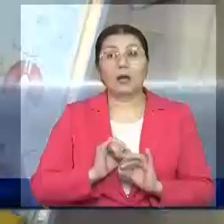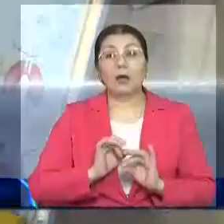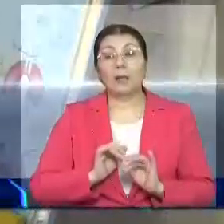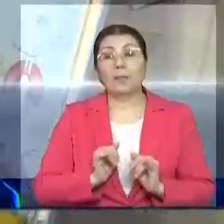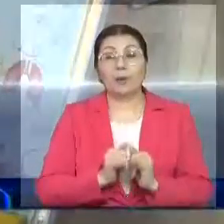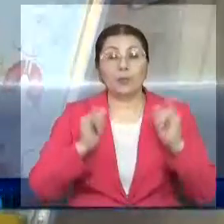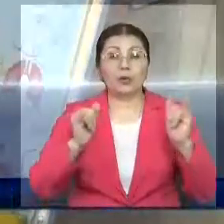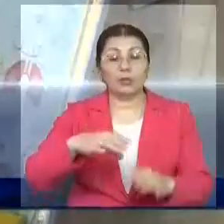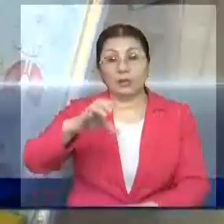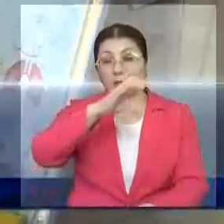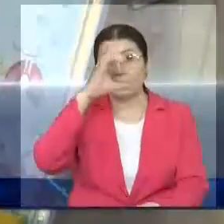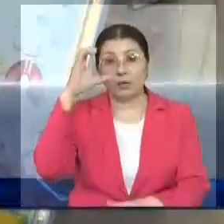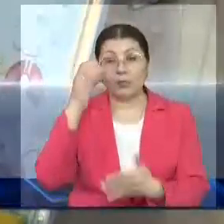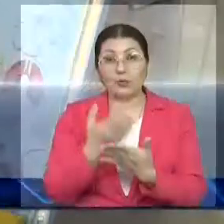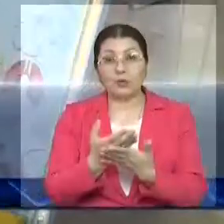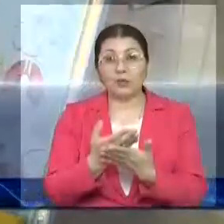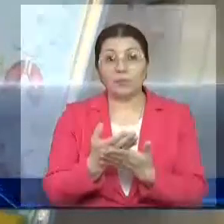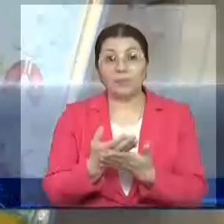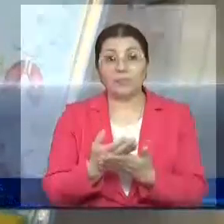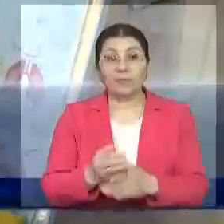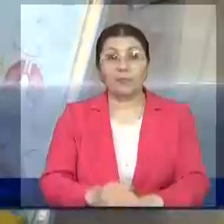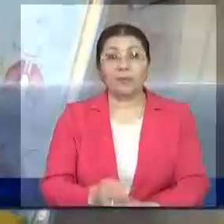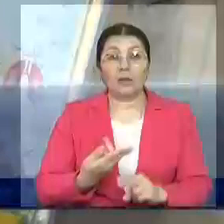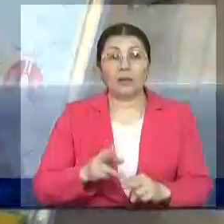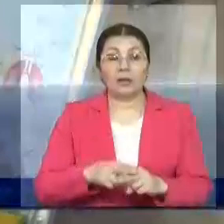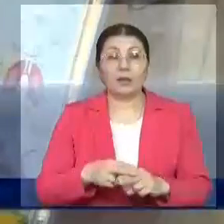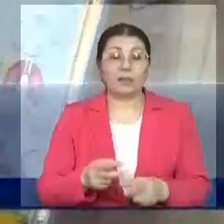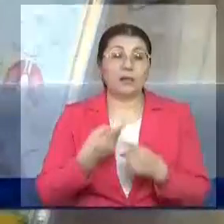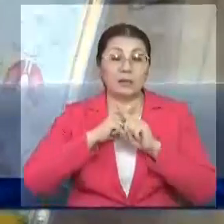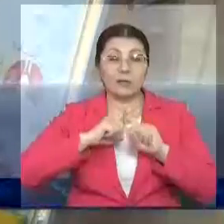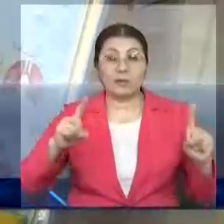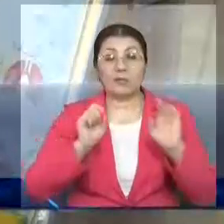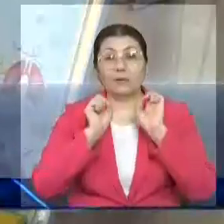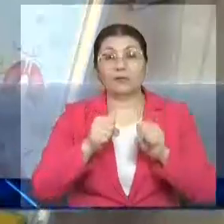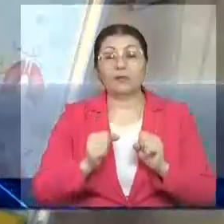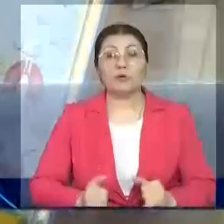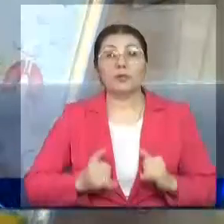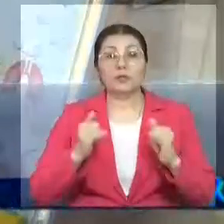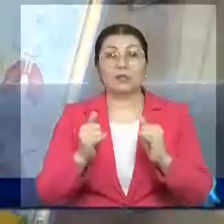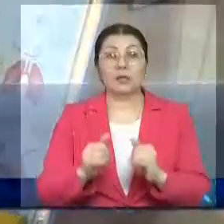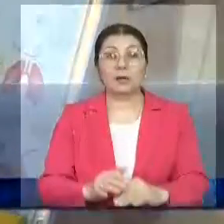И, конечно же, это прекрасная площадка для